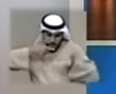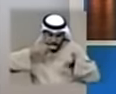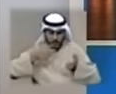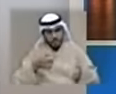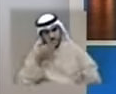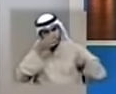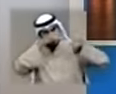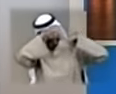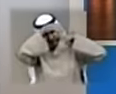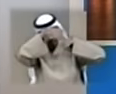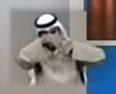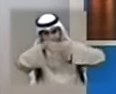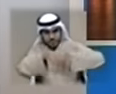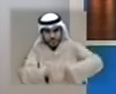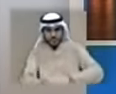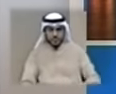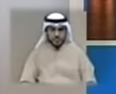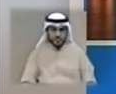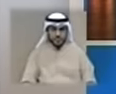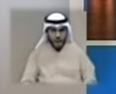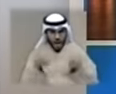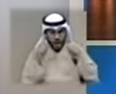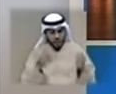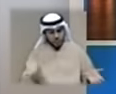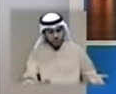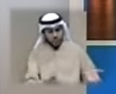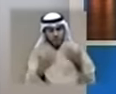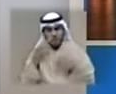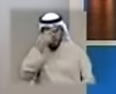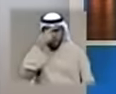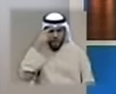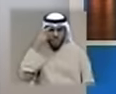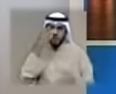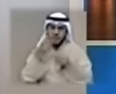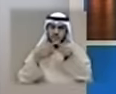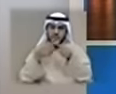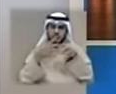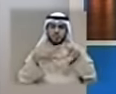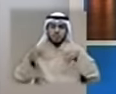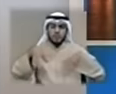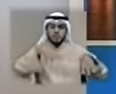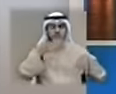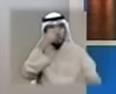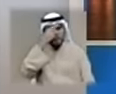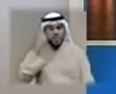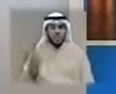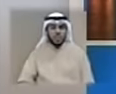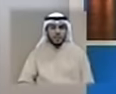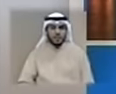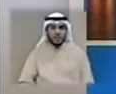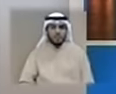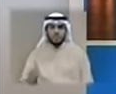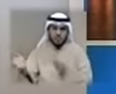وغرقها يتم انتشال الأهداف من تحت سطح الماء، ولكن قد تكون هناك أجزاء تحركت وابتعدت عن الموقع